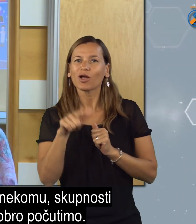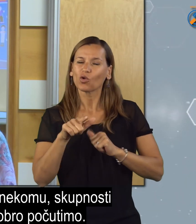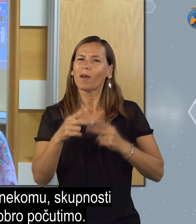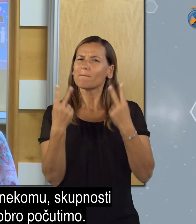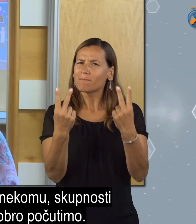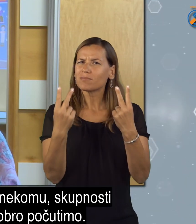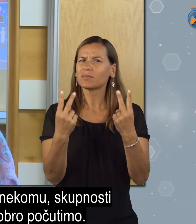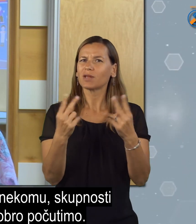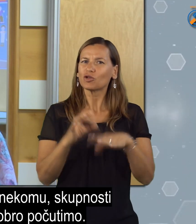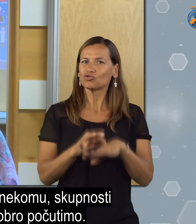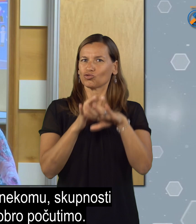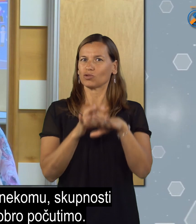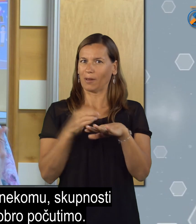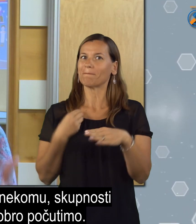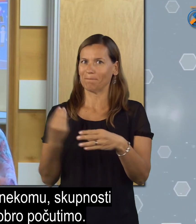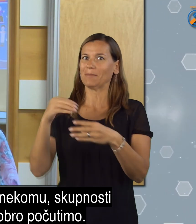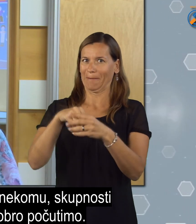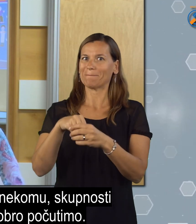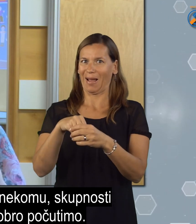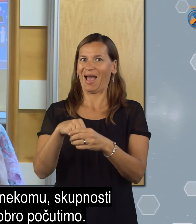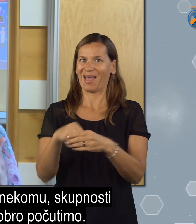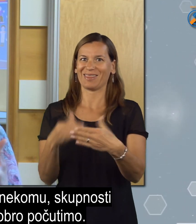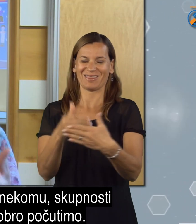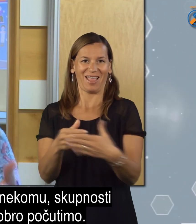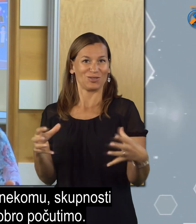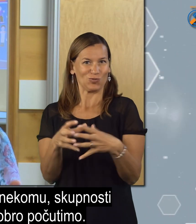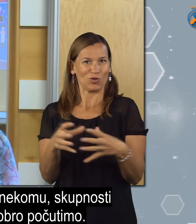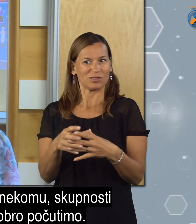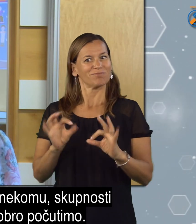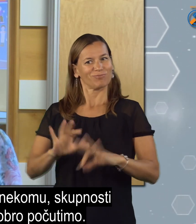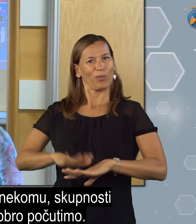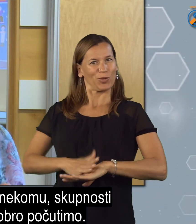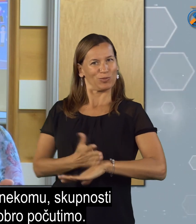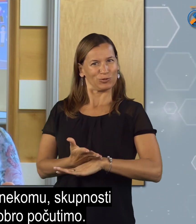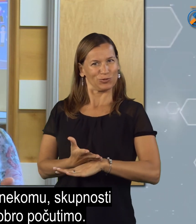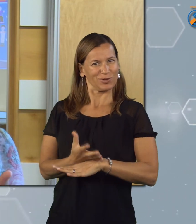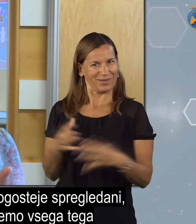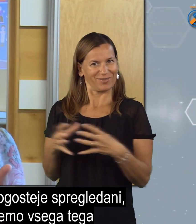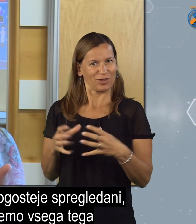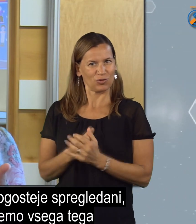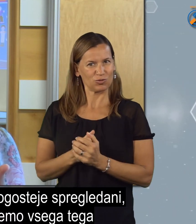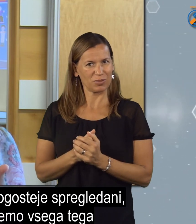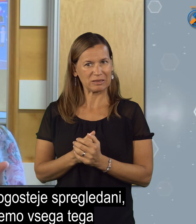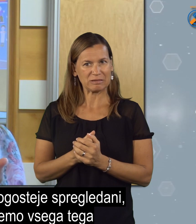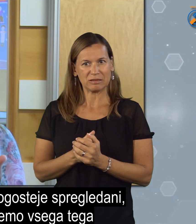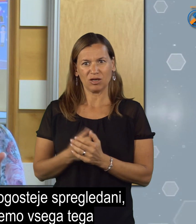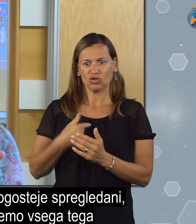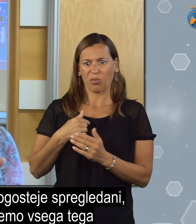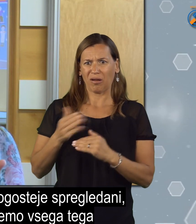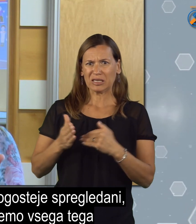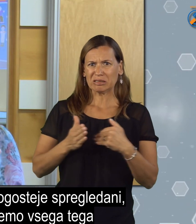da pripadamo nekomu, neki skupnosti in da se tudi dobro počutimo. In zdaj, če smo